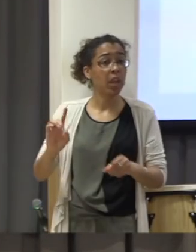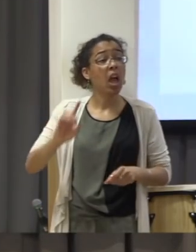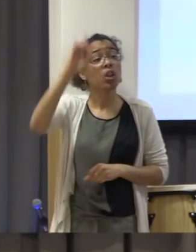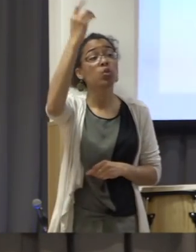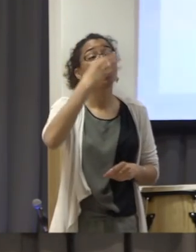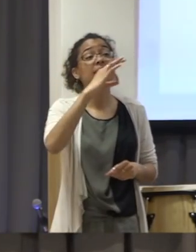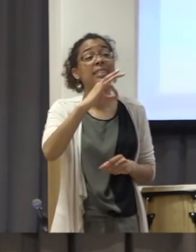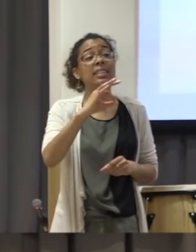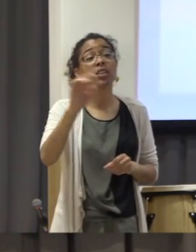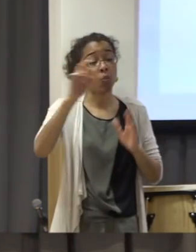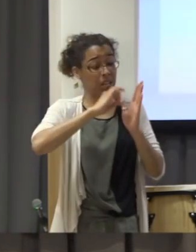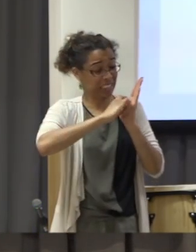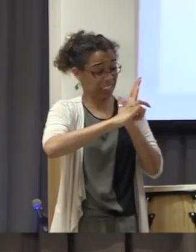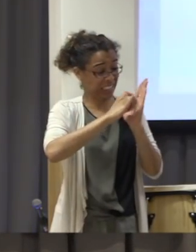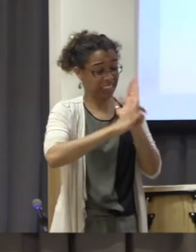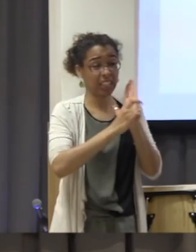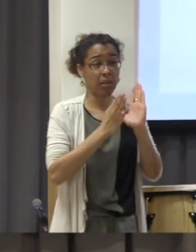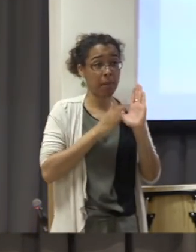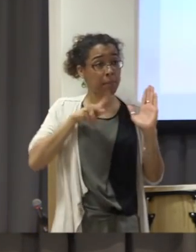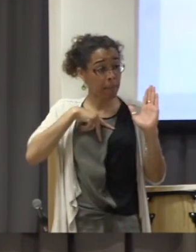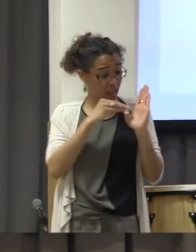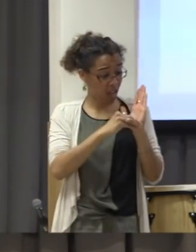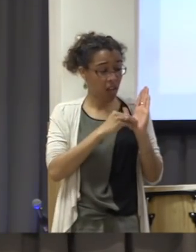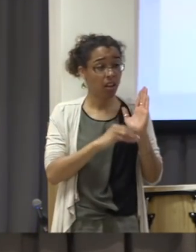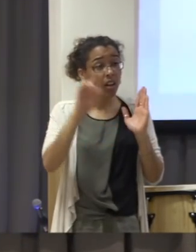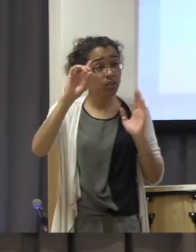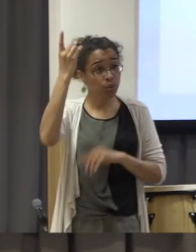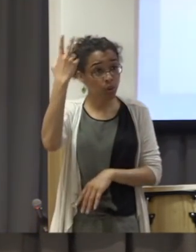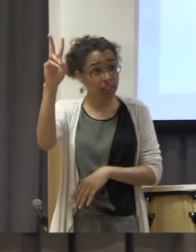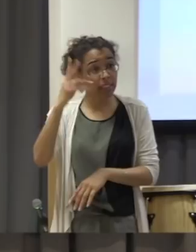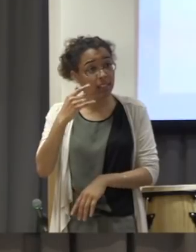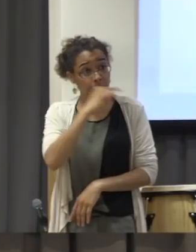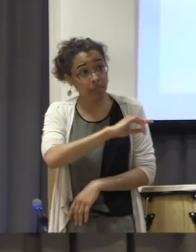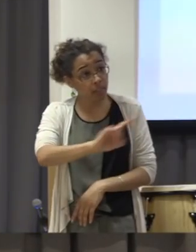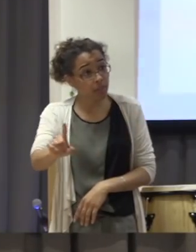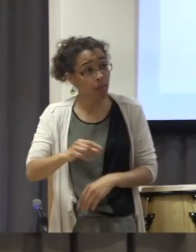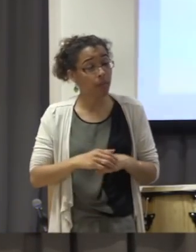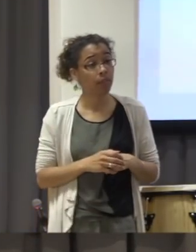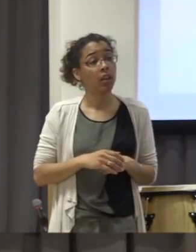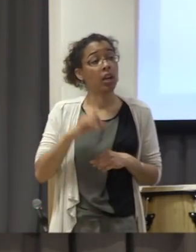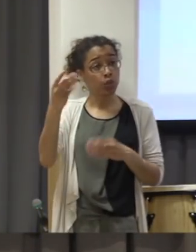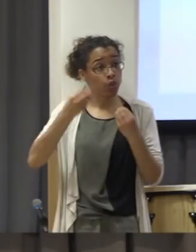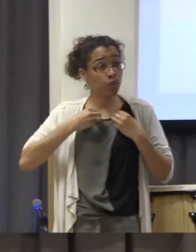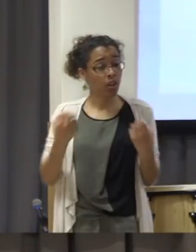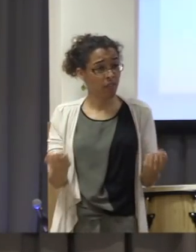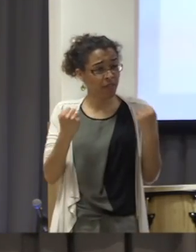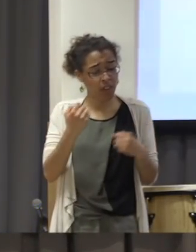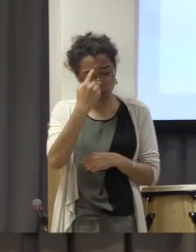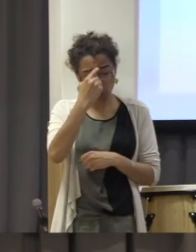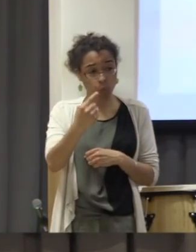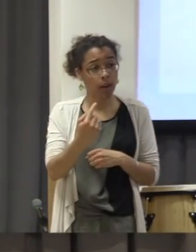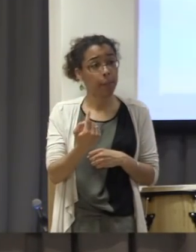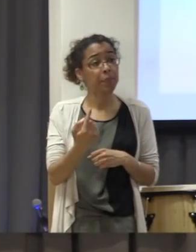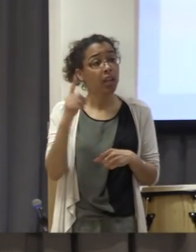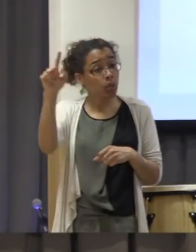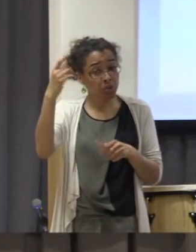ma main. Est-ce que Dieu est un menteur? Mais le fait seulement de changer la façon de croire, Dieu aussi marche dans ta façon